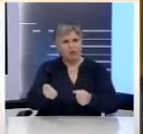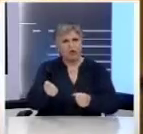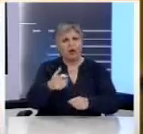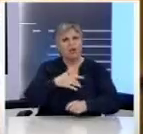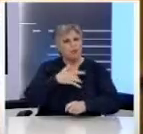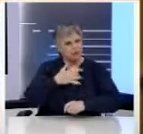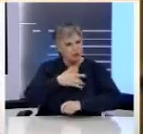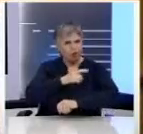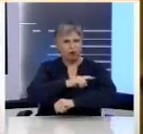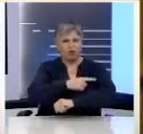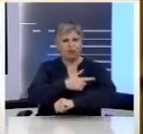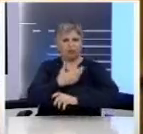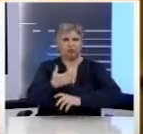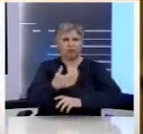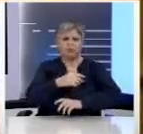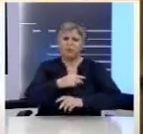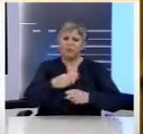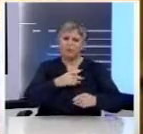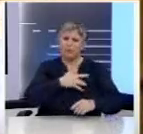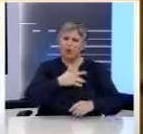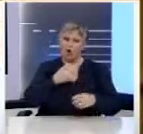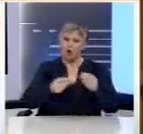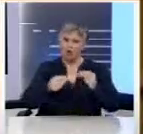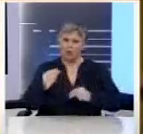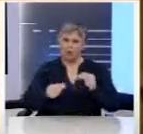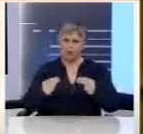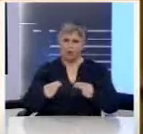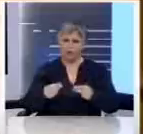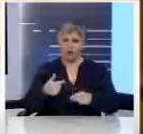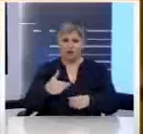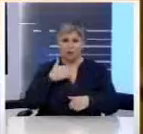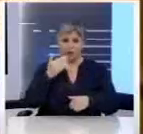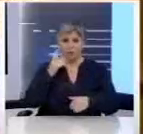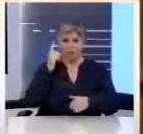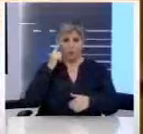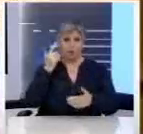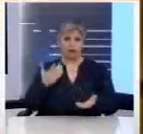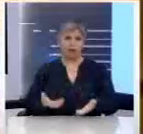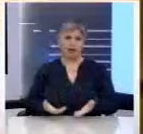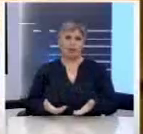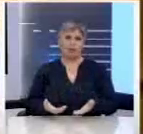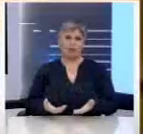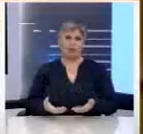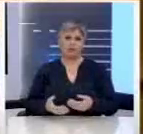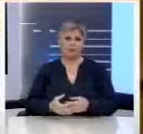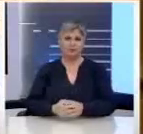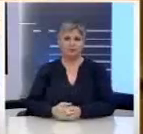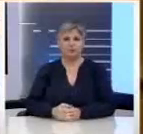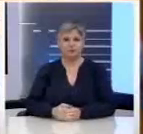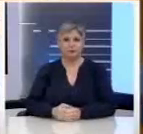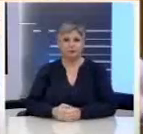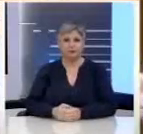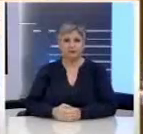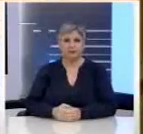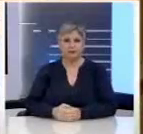Και αυτό είπα ότι είναι ντροπή. Ούτε από το καταλάβατε αυτό. Αντί λοιπόν να έρθετε και να πείτε, εντάξει, εκ παραδρομής έδωσα και ένα παράδειγμα, αλλά